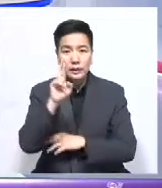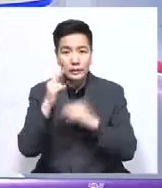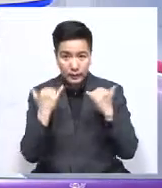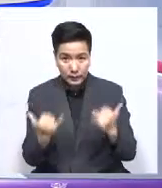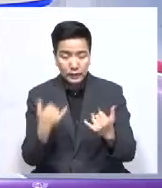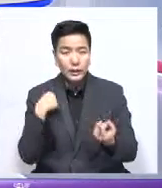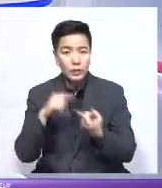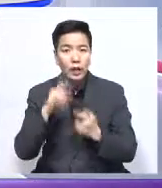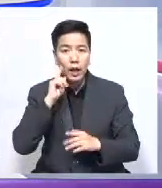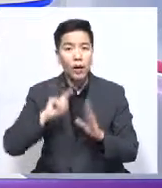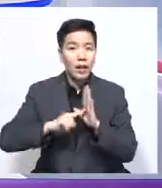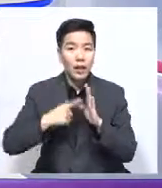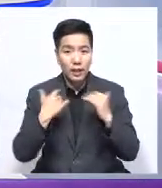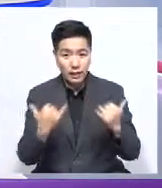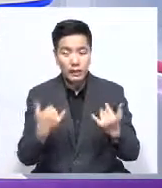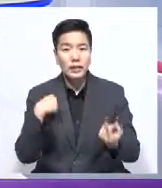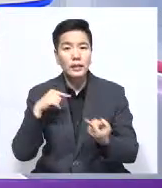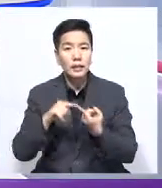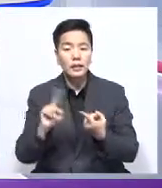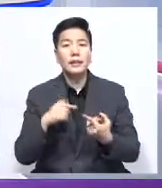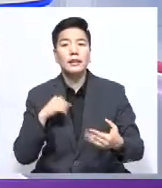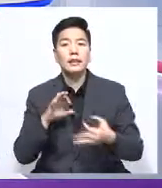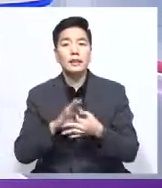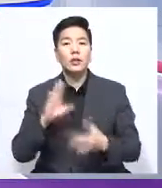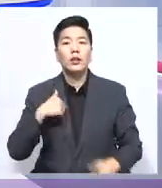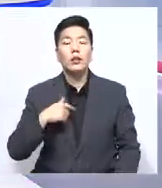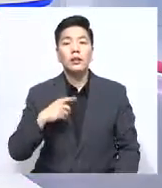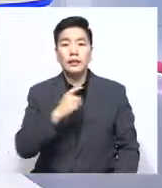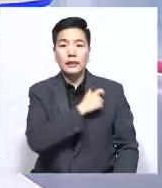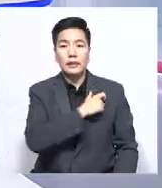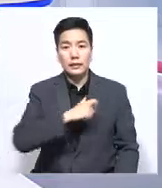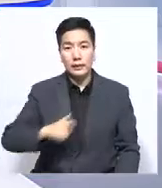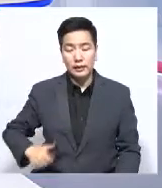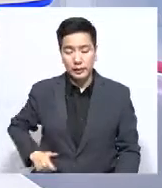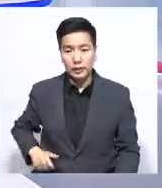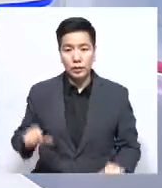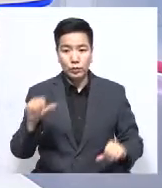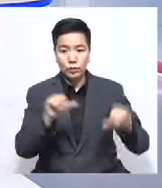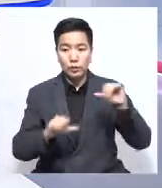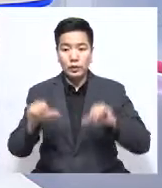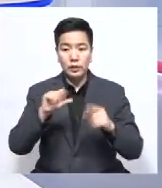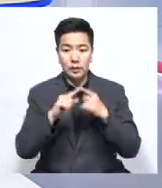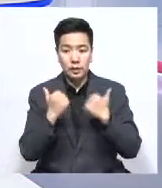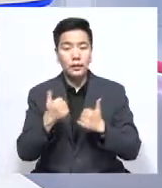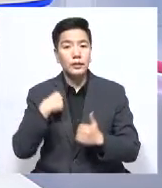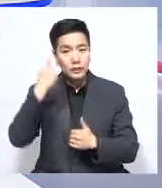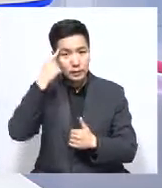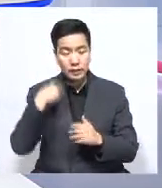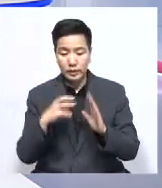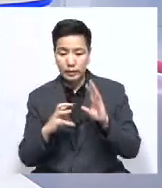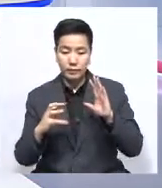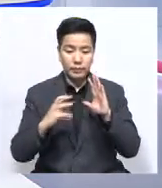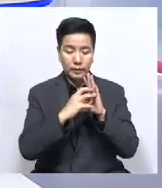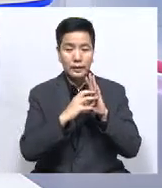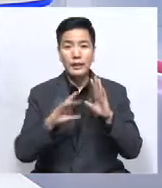ทีค่ะเริ่มต้นข่าวแรกวันนี้นะคะสมเด็จพระเจ้าลูกเธอเจ้าฟ้าจุฬาภรณ์วลัยลักษณ์อัครราชกุมารีพระราชทานตราสั